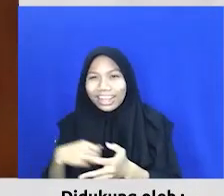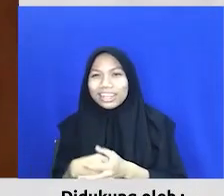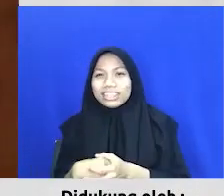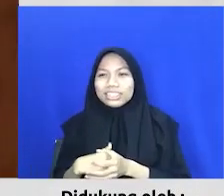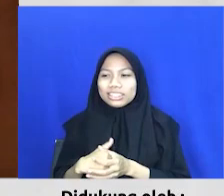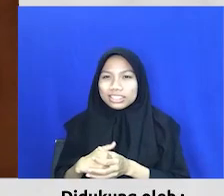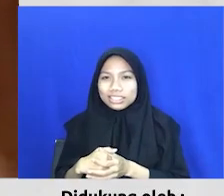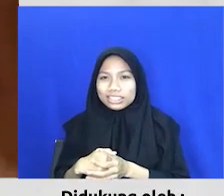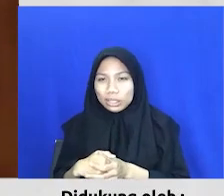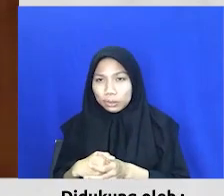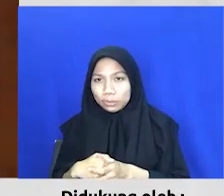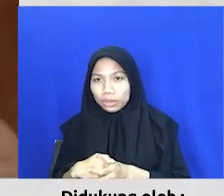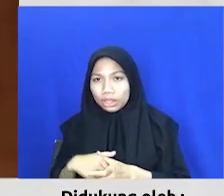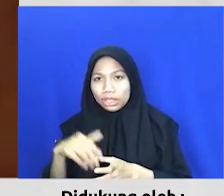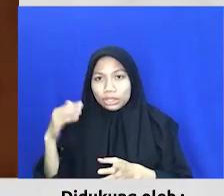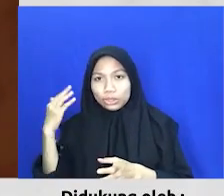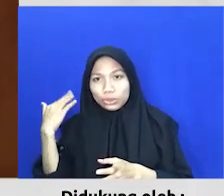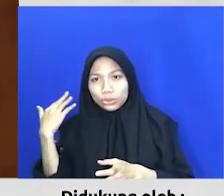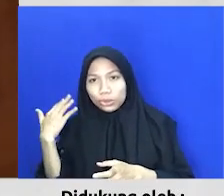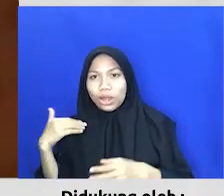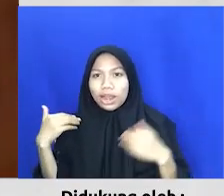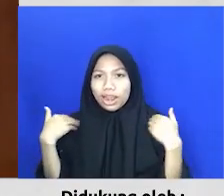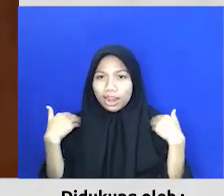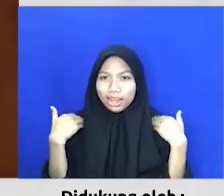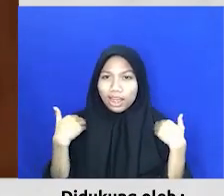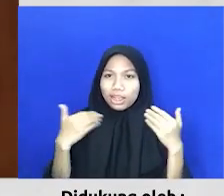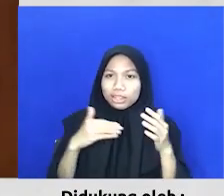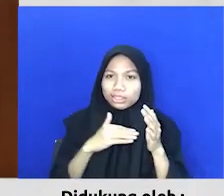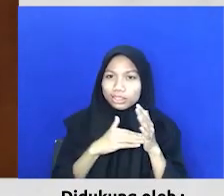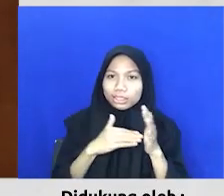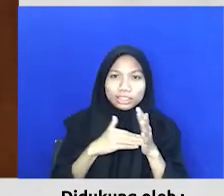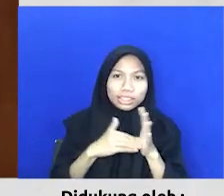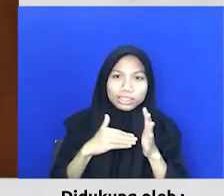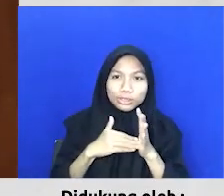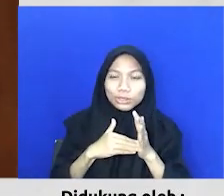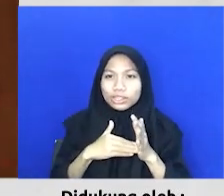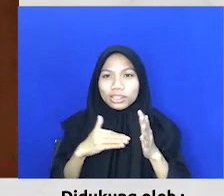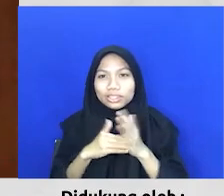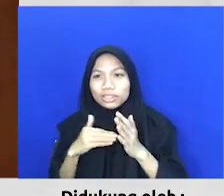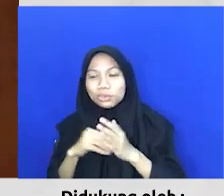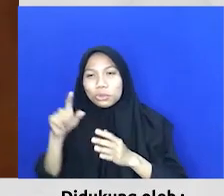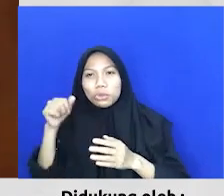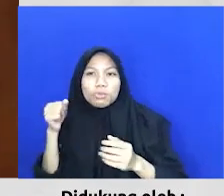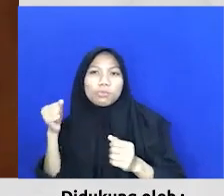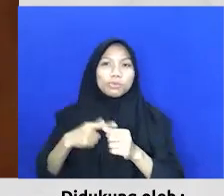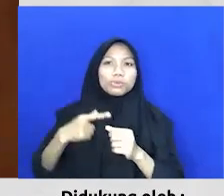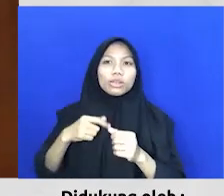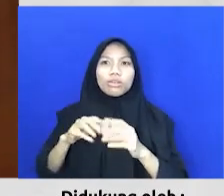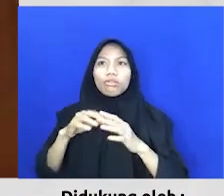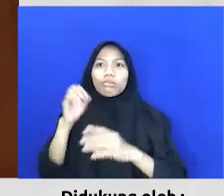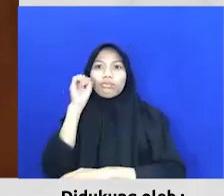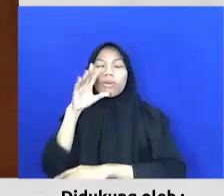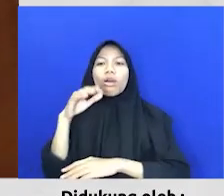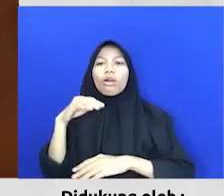bersedia menyisihkan waktu untuk itu. Jadi perjuangannya tidak hanya perjuangan cerita, ya, perjuangan